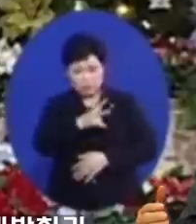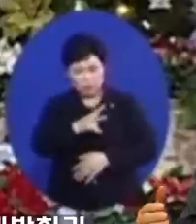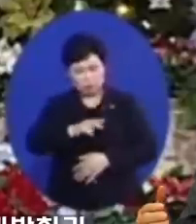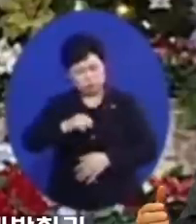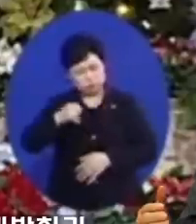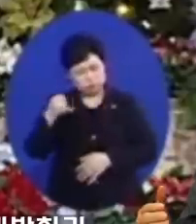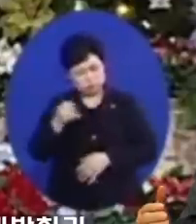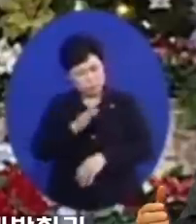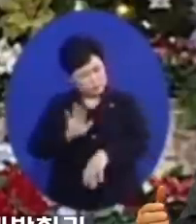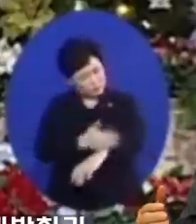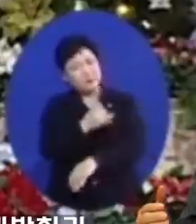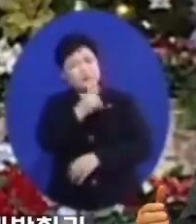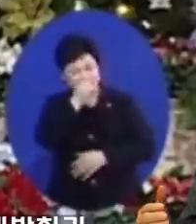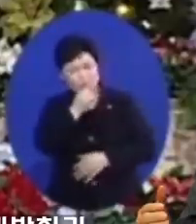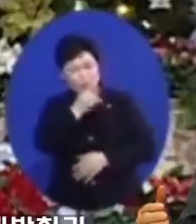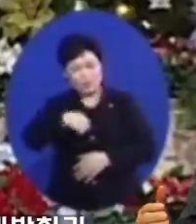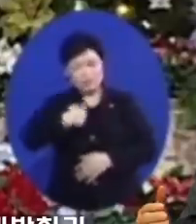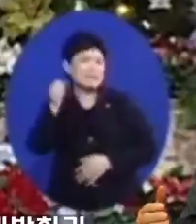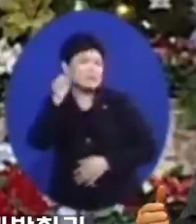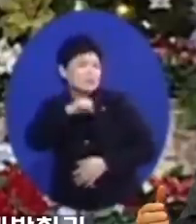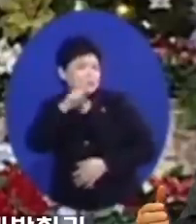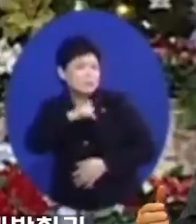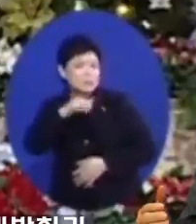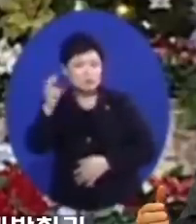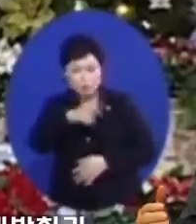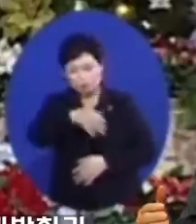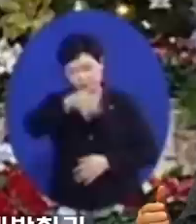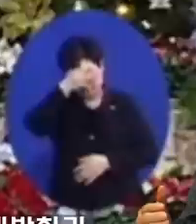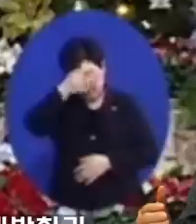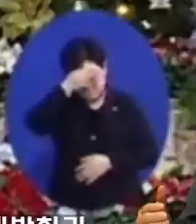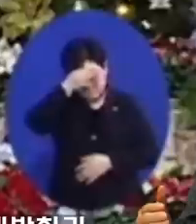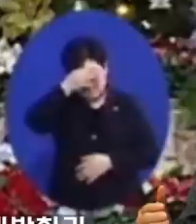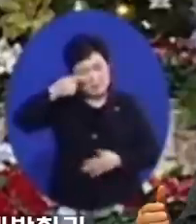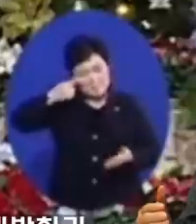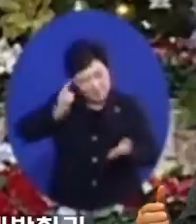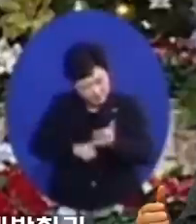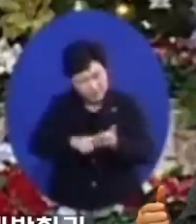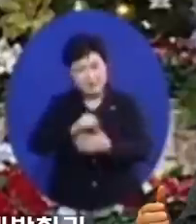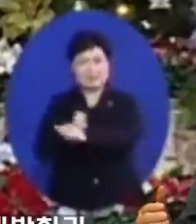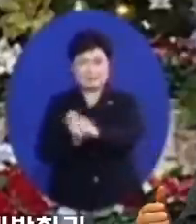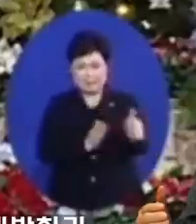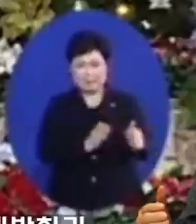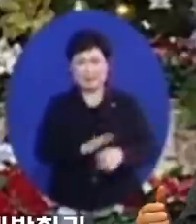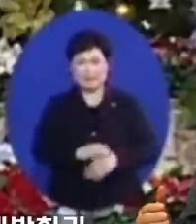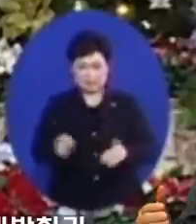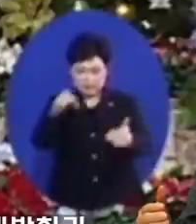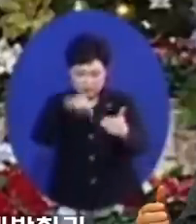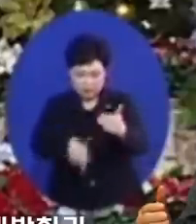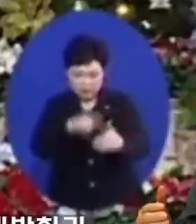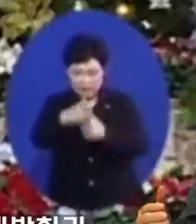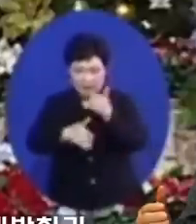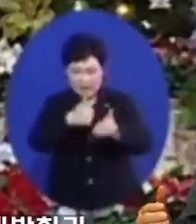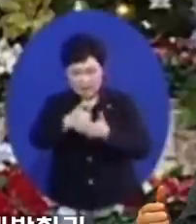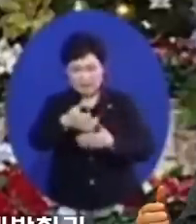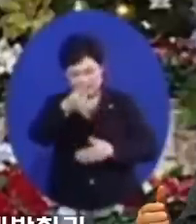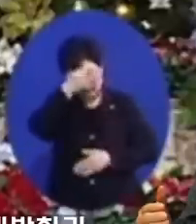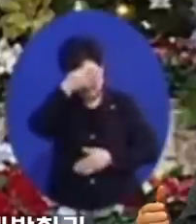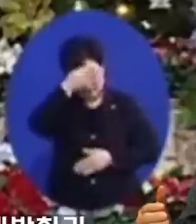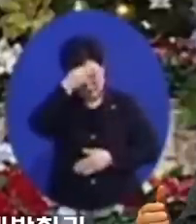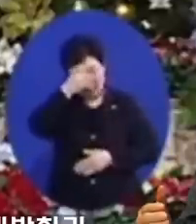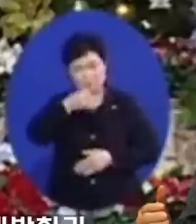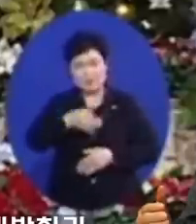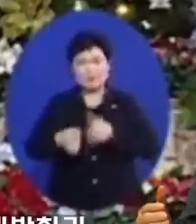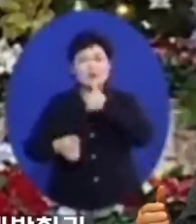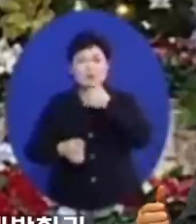있고 자기가 취미가 있고 잘하는 것을 찾아내야 되는 것입니다. 그 속에 하나님이 재간을 주신 것이니,